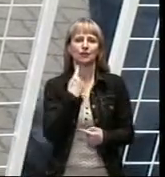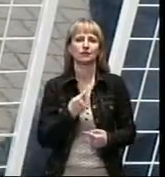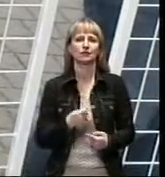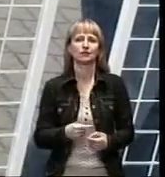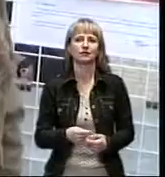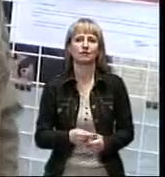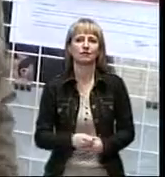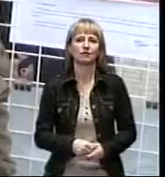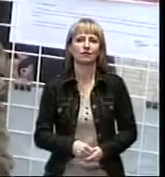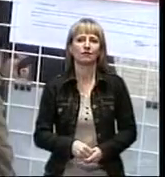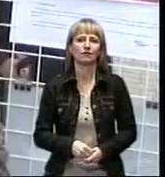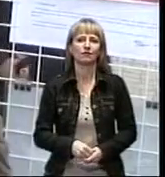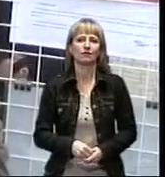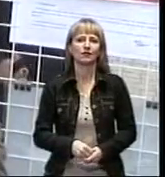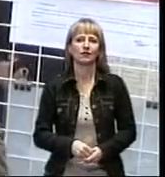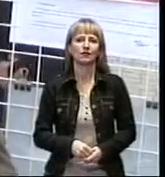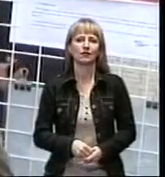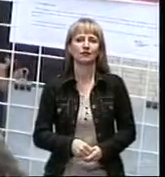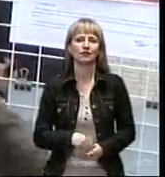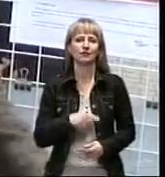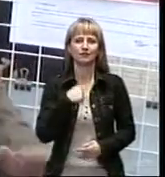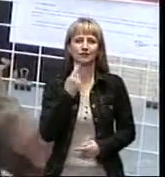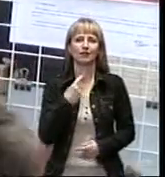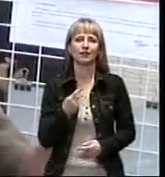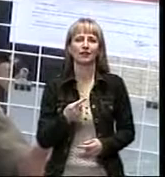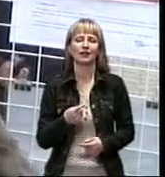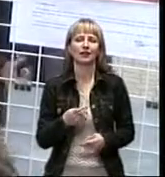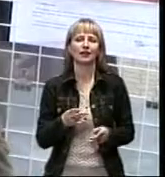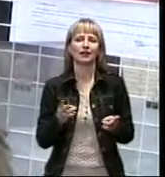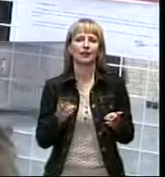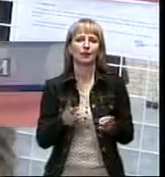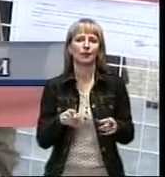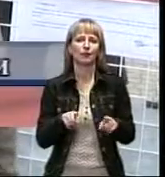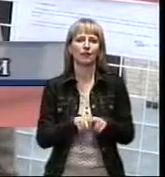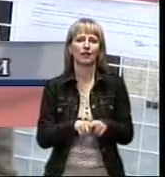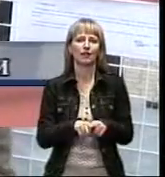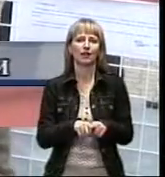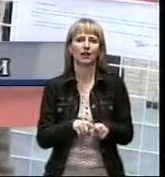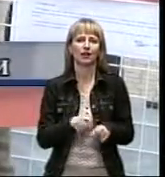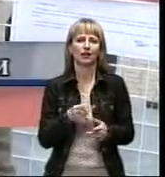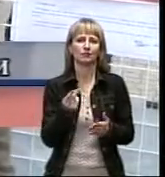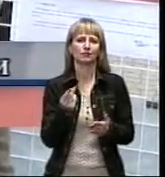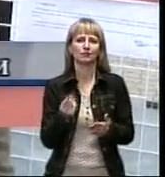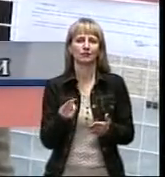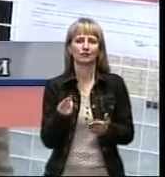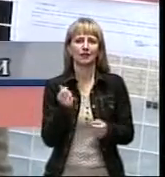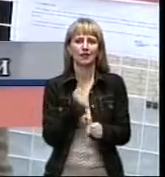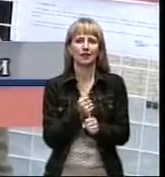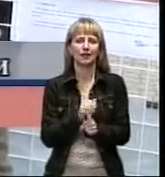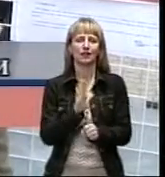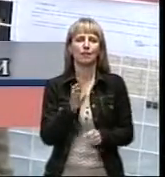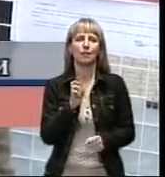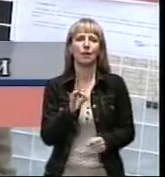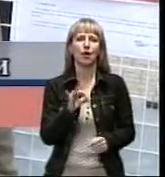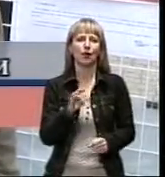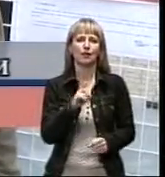Тараса Григоровича так от у бронзу заливати, і так от його, щоб він так от і застиг у бронзі. Все ж таки